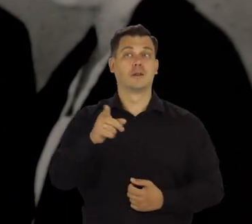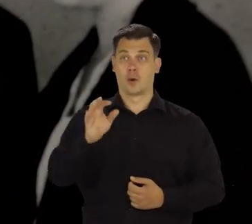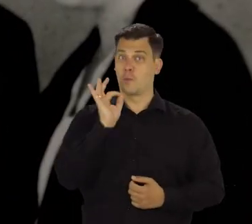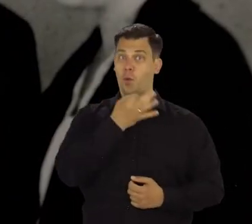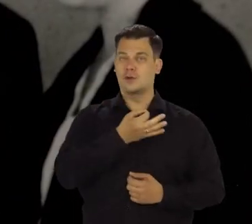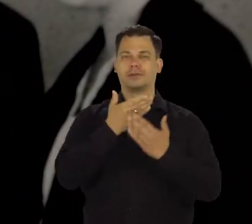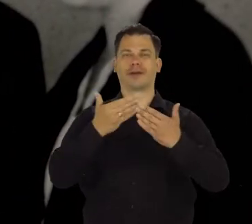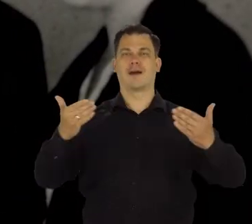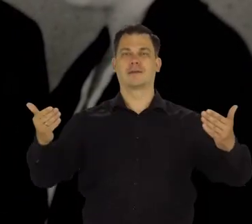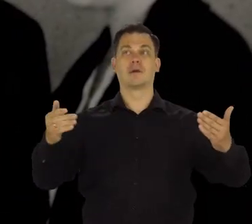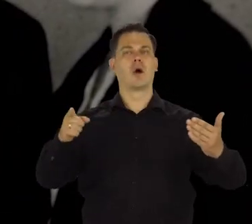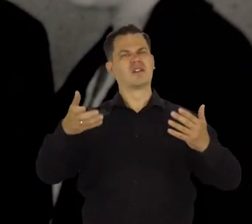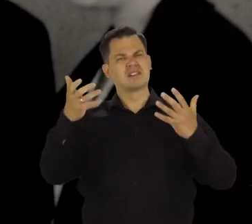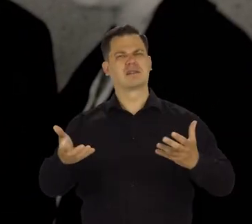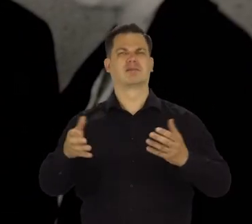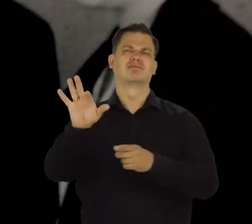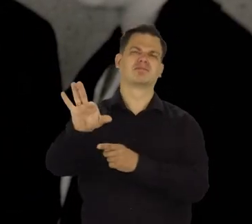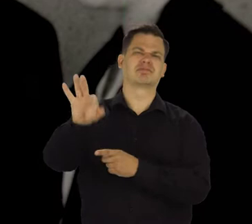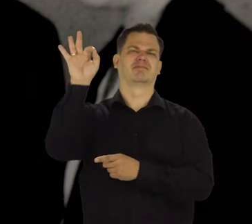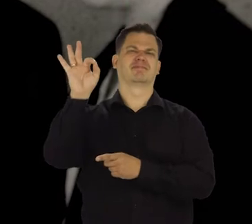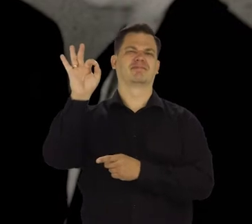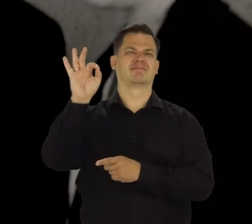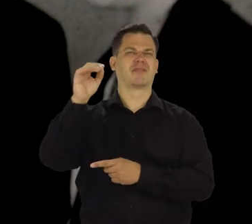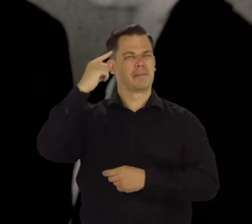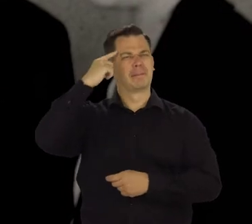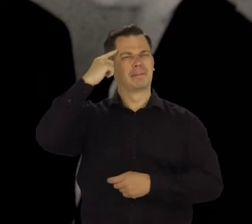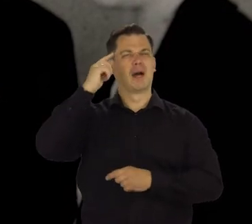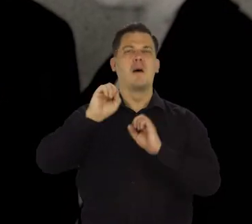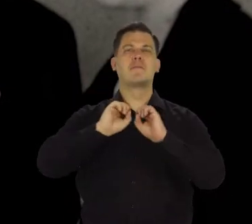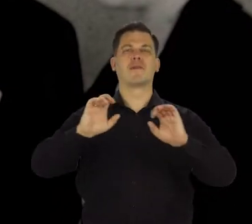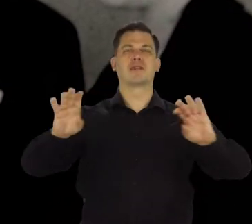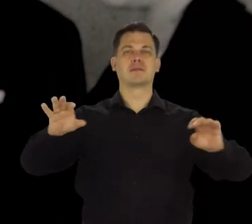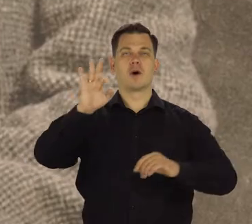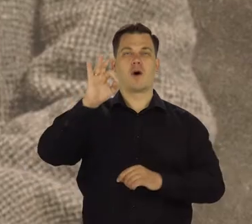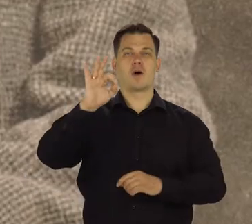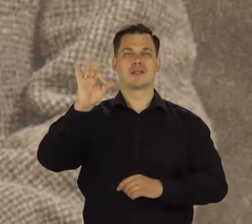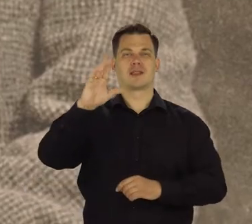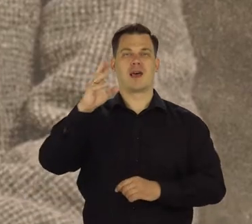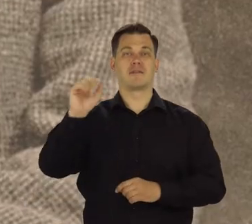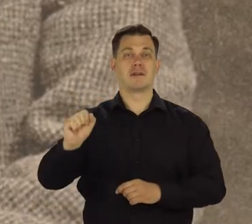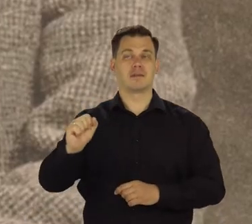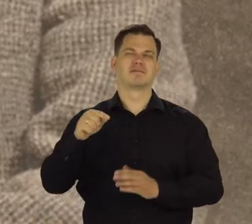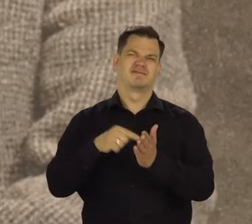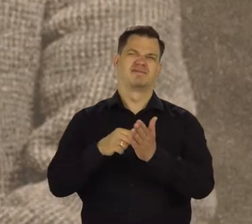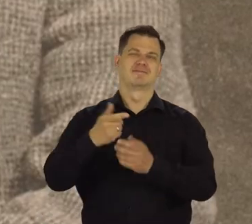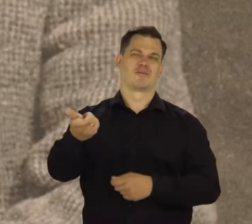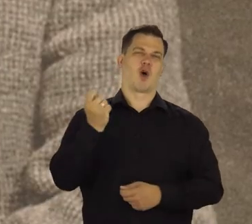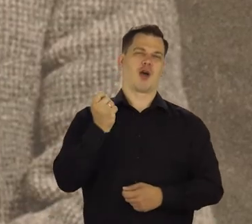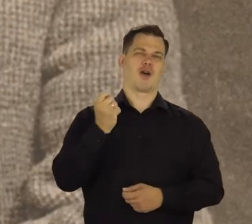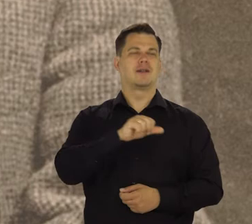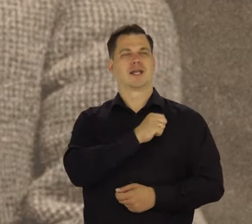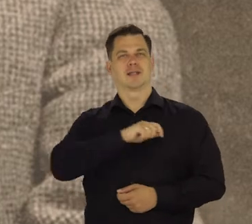ta młodzież teatralna przede wszystkim postulowała, żeby dla uczczenia tych swoich profesorów nazwać ten teatr